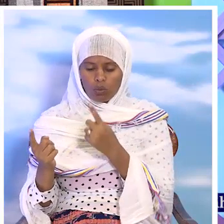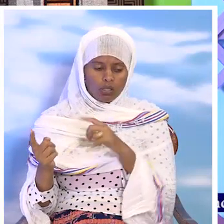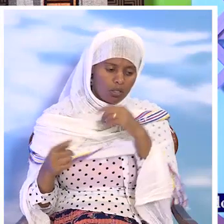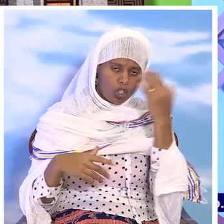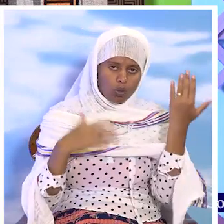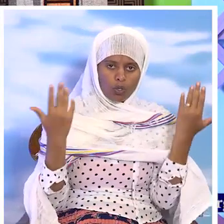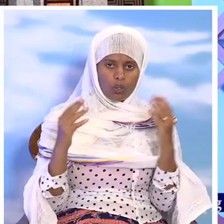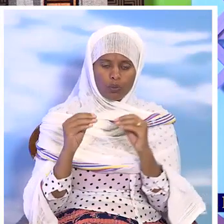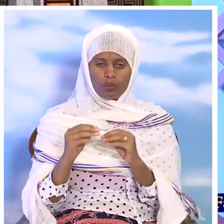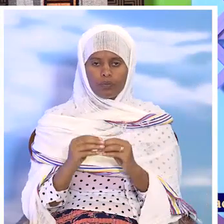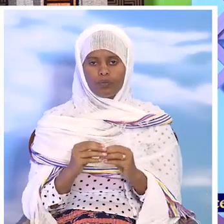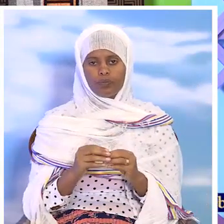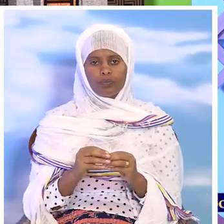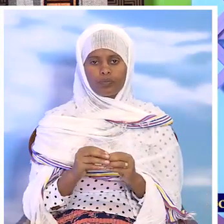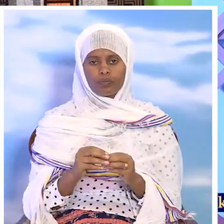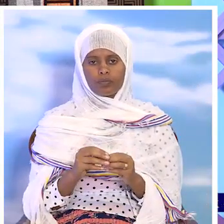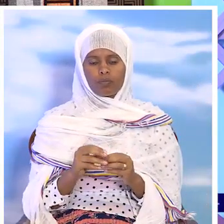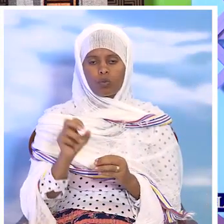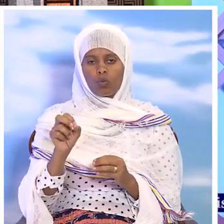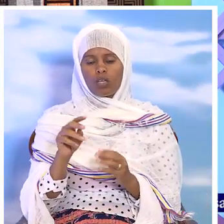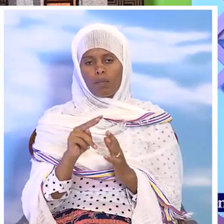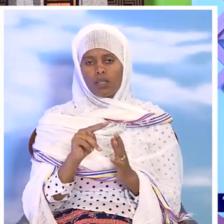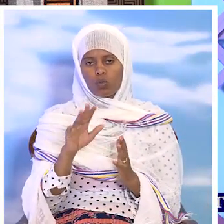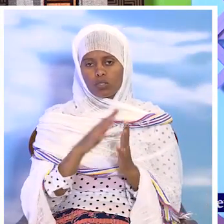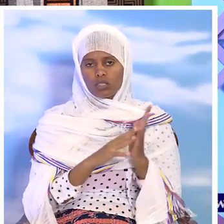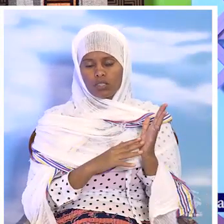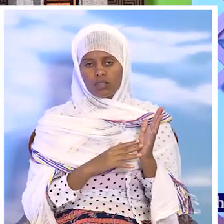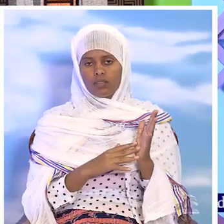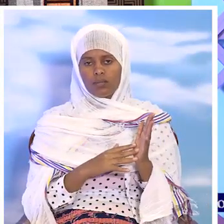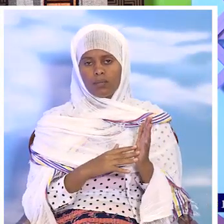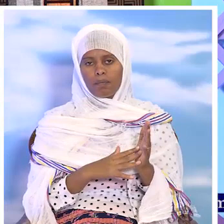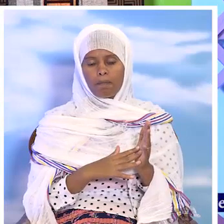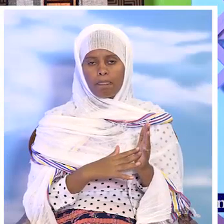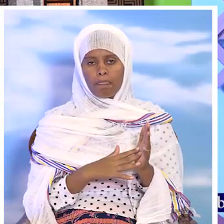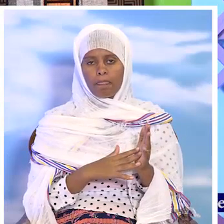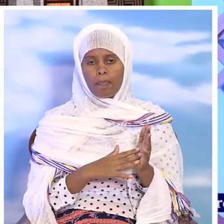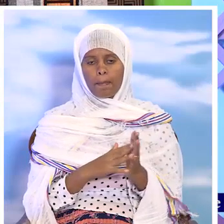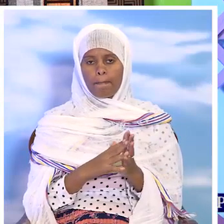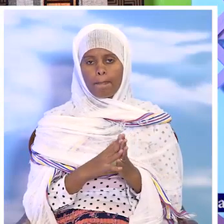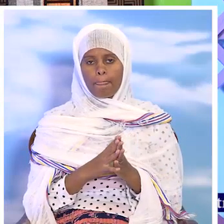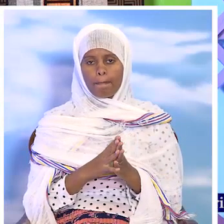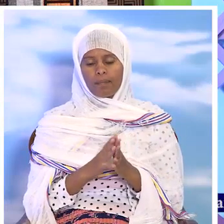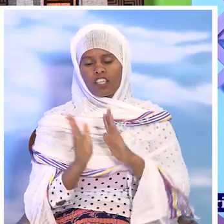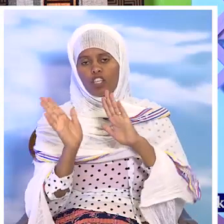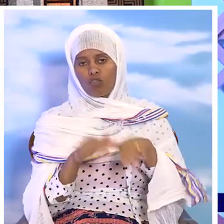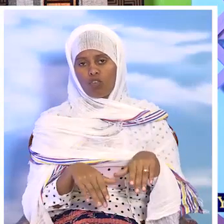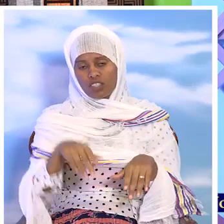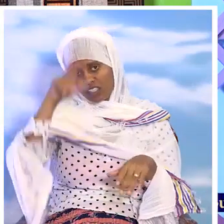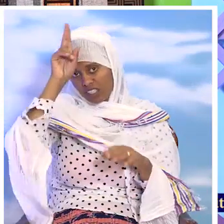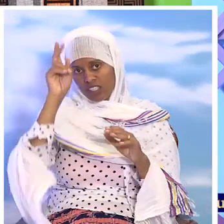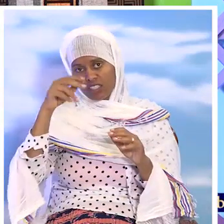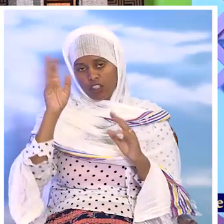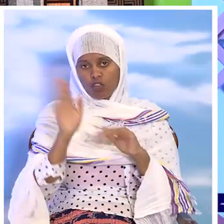እዩ። ስለዚ ወንጀላዊ ማቴዎስ ወእምዚ ሃደጎ ዲያብሎስ ዲያብሎስ ሓዲግዎ